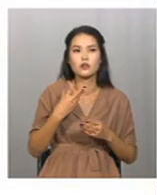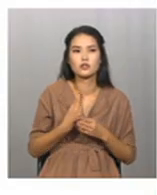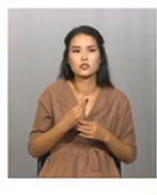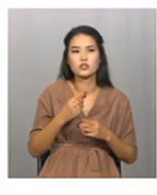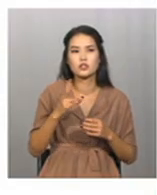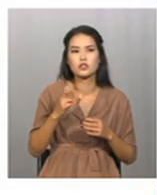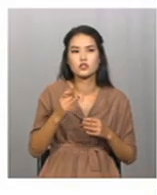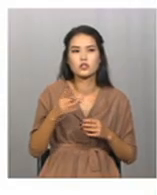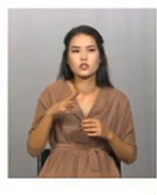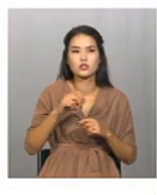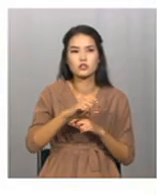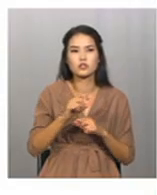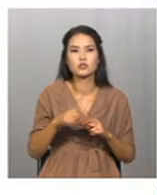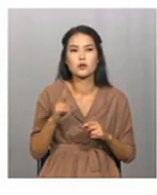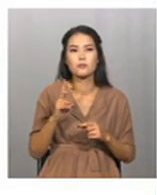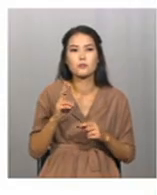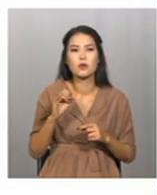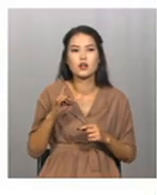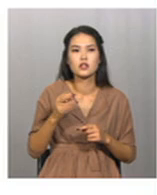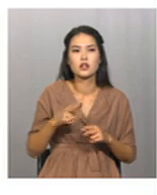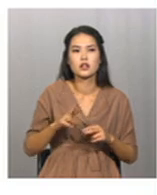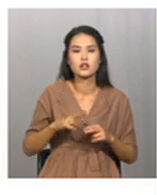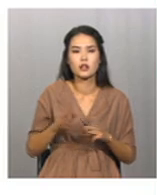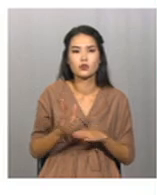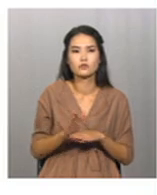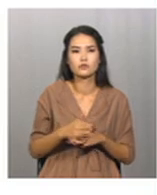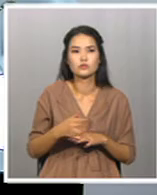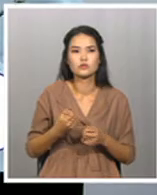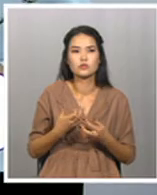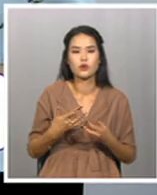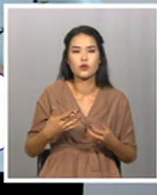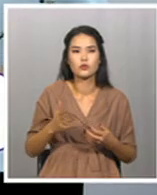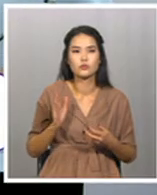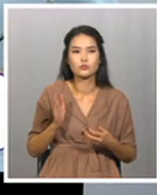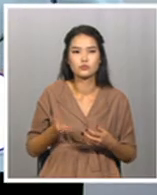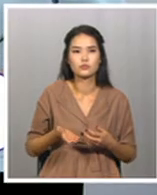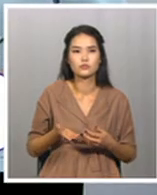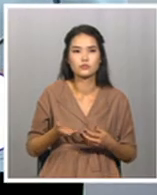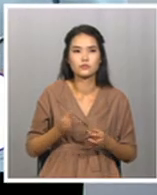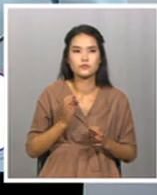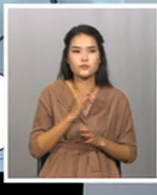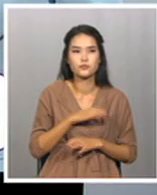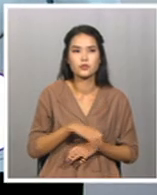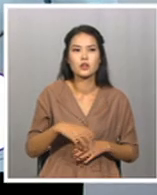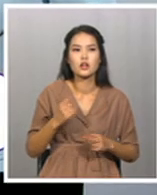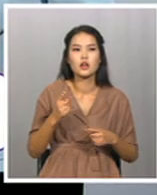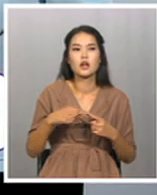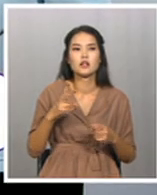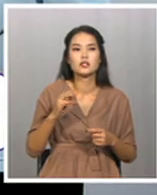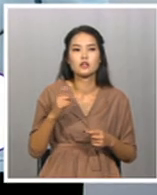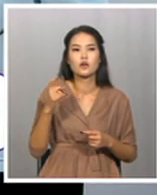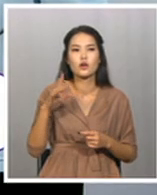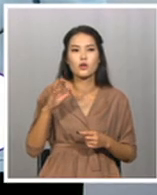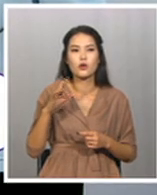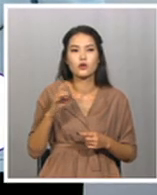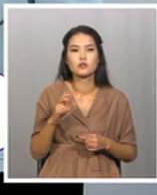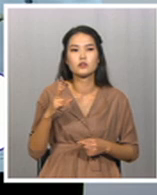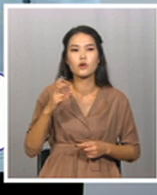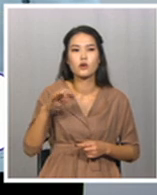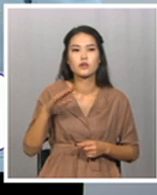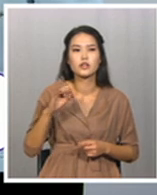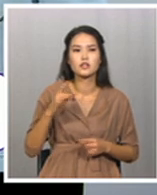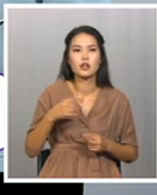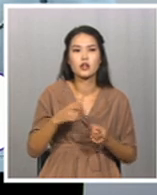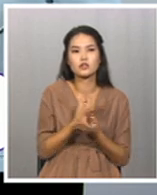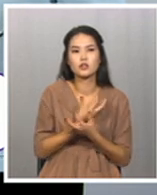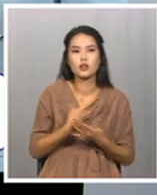зең саңырауқұлақтары мен шіріткіш бактерияларды жою үшін пайдаланады. Натрий хлоридінің концентрациясы